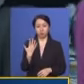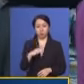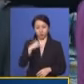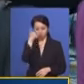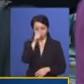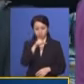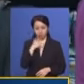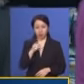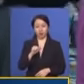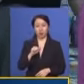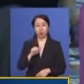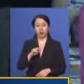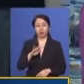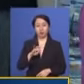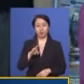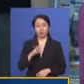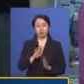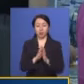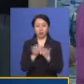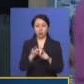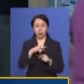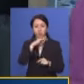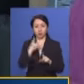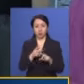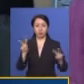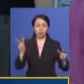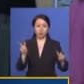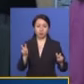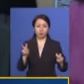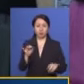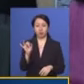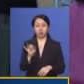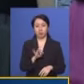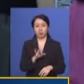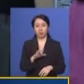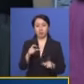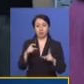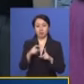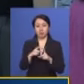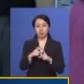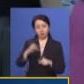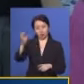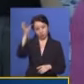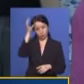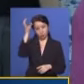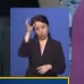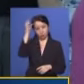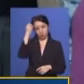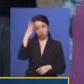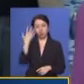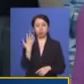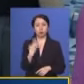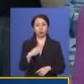1150-летию Аль-Фараби. Книг очень много пришло именно по данной тематике. Это и «Слова мудрости», и 40